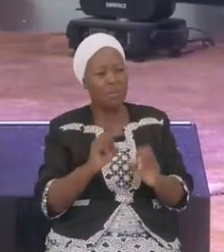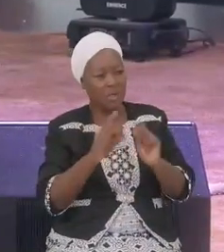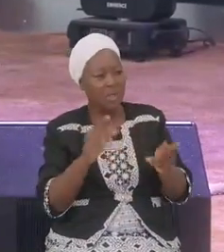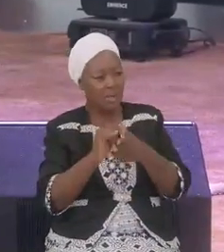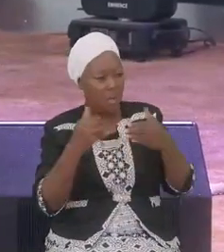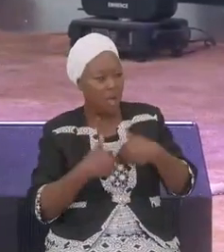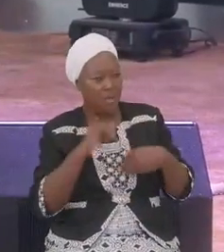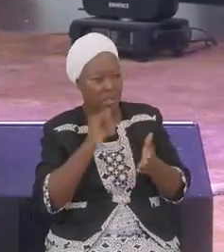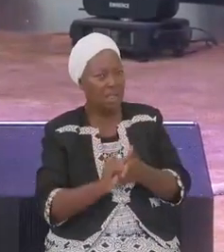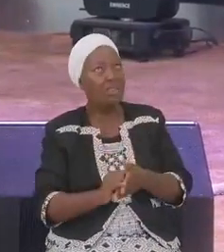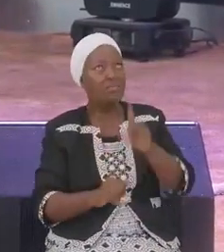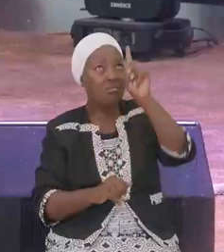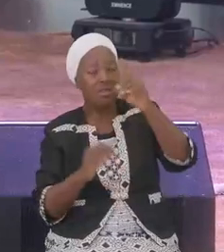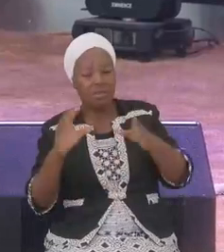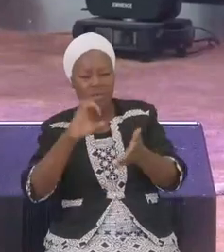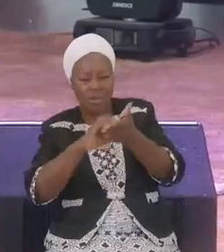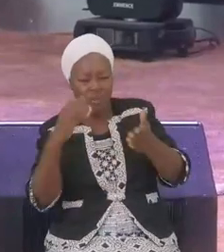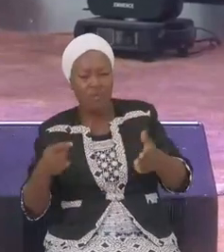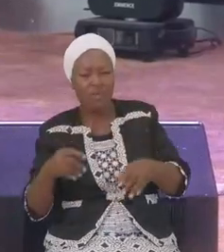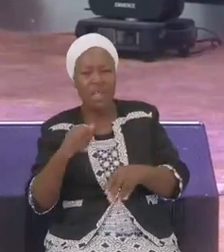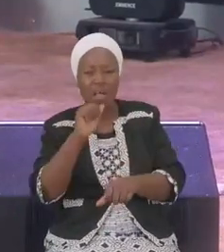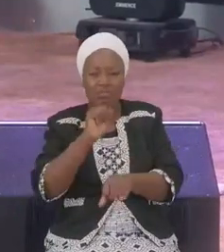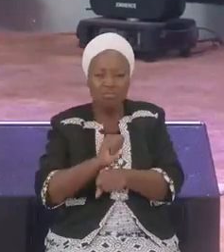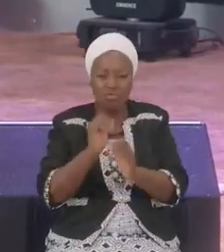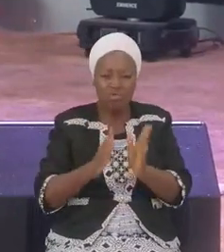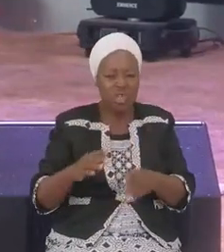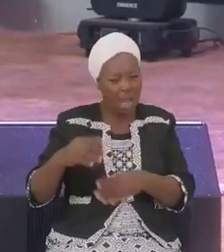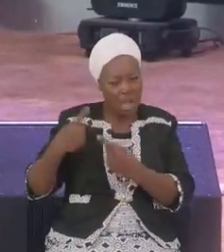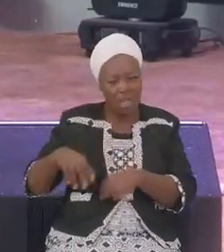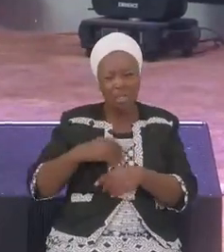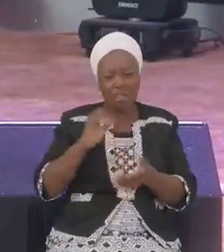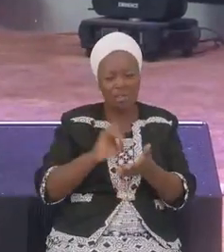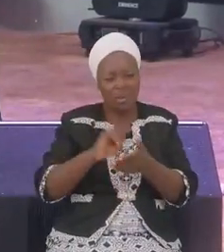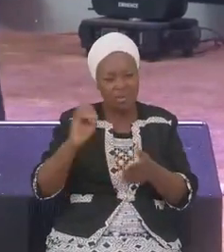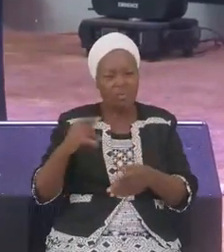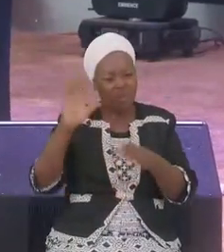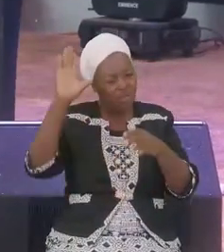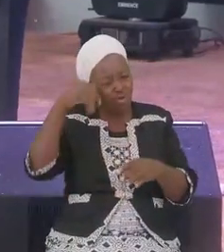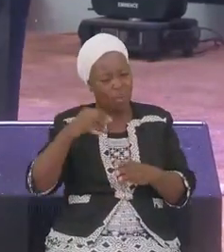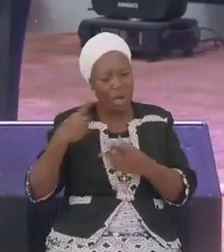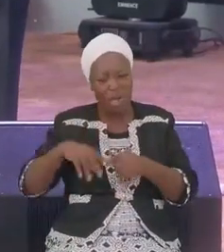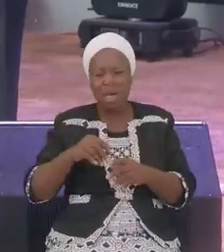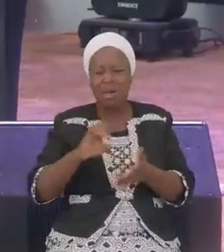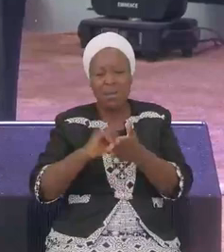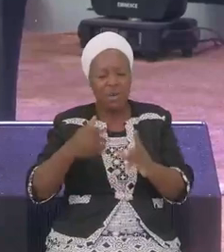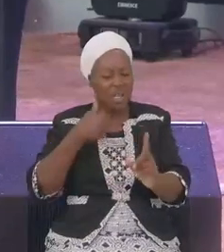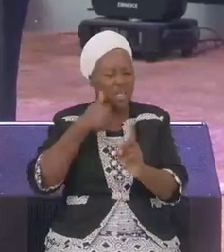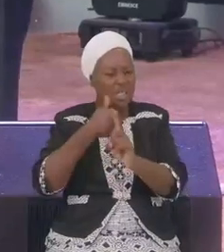qu'il ôte le cœur de pierre, il ôte le cœur têtu, il ôte le